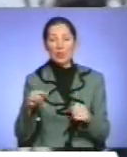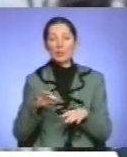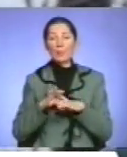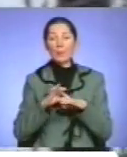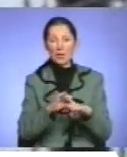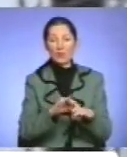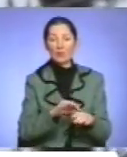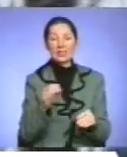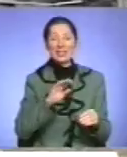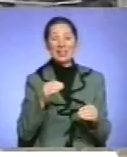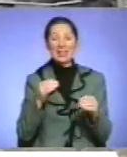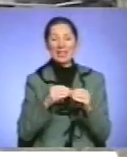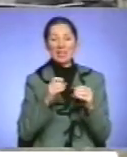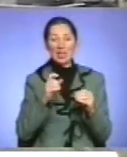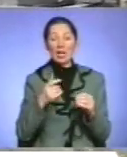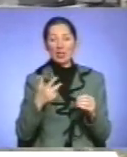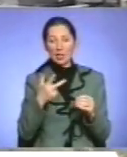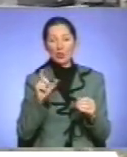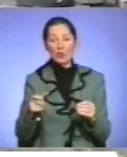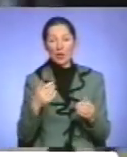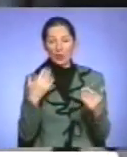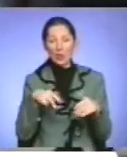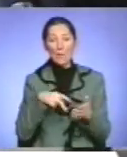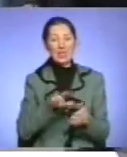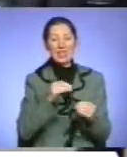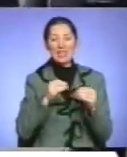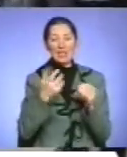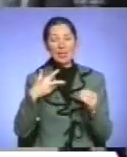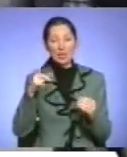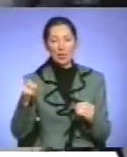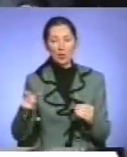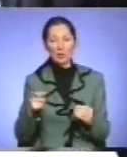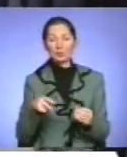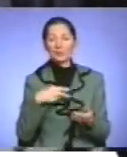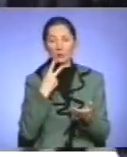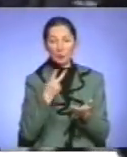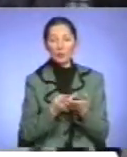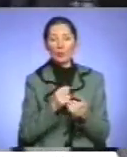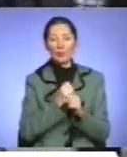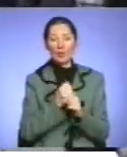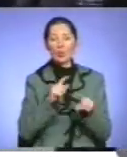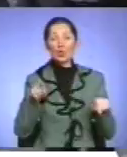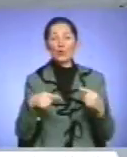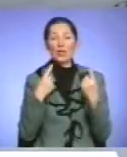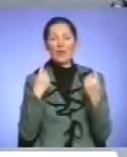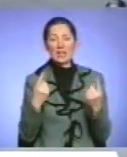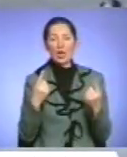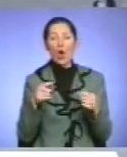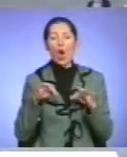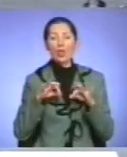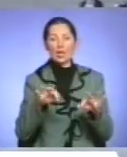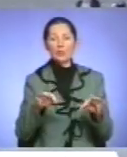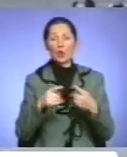прийде не 10, а 30. Крім того, Микола Азаров проінспектував роботи зі створення великого транспортного вузла біля станції